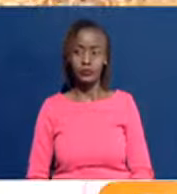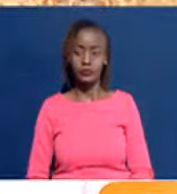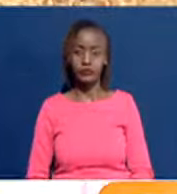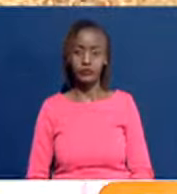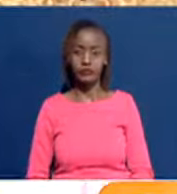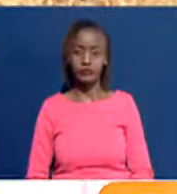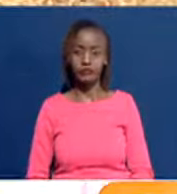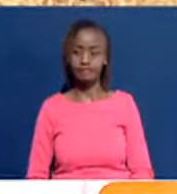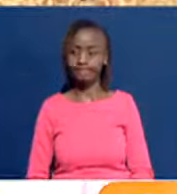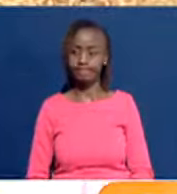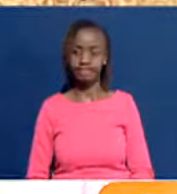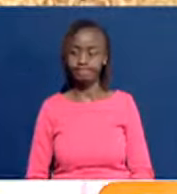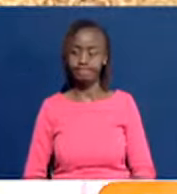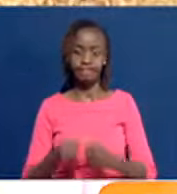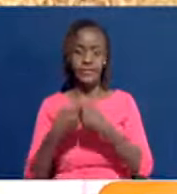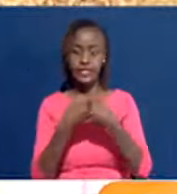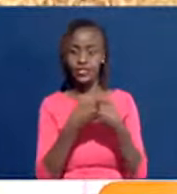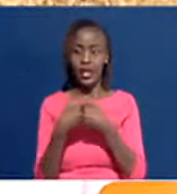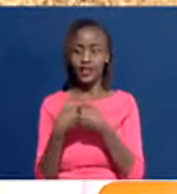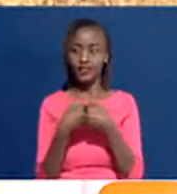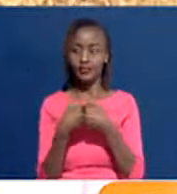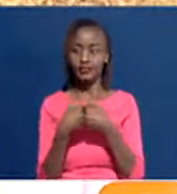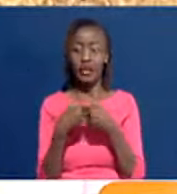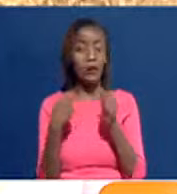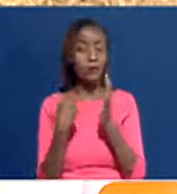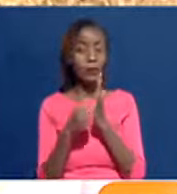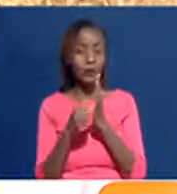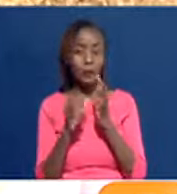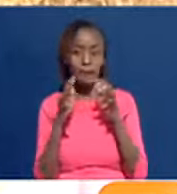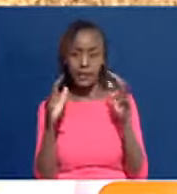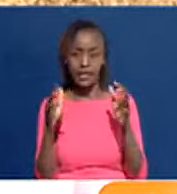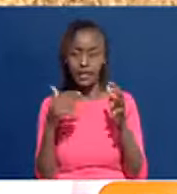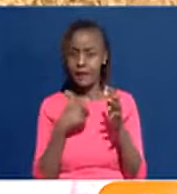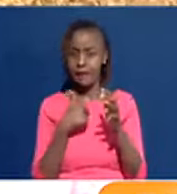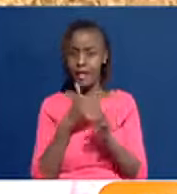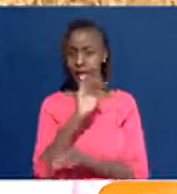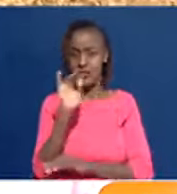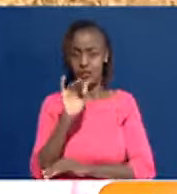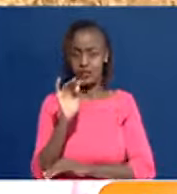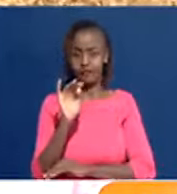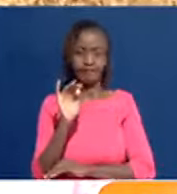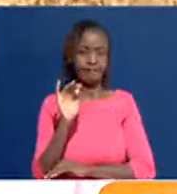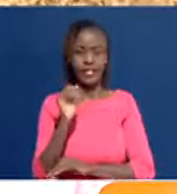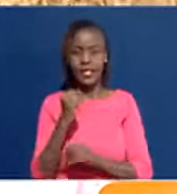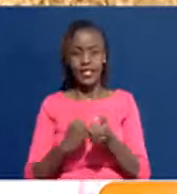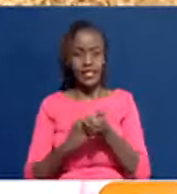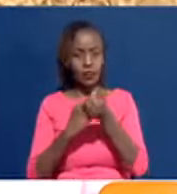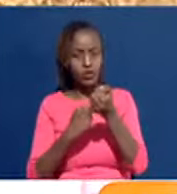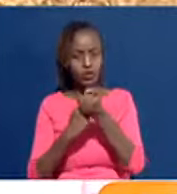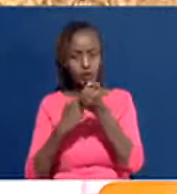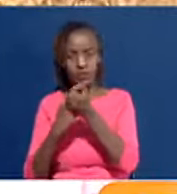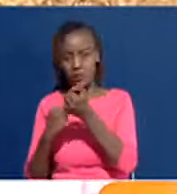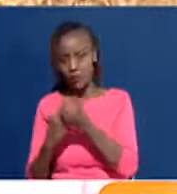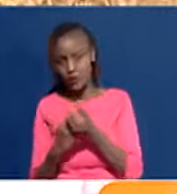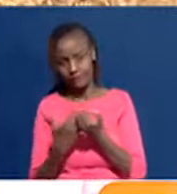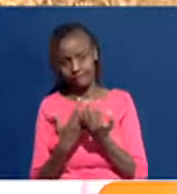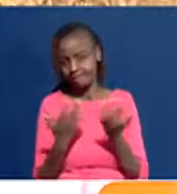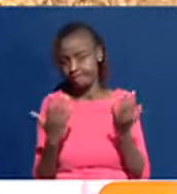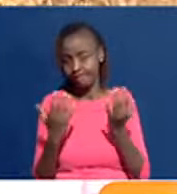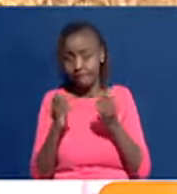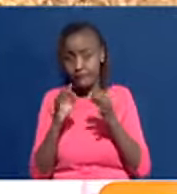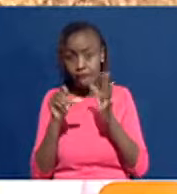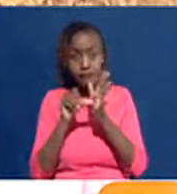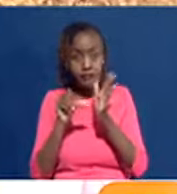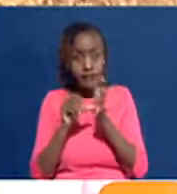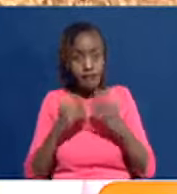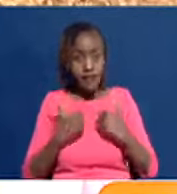Hii ni mambo mzito sana ukiangalia, na ningaomba tu tusaidiane pamoja. In case of kuwa na mashida